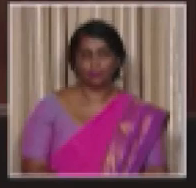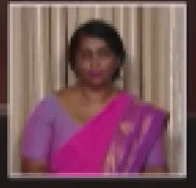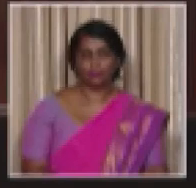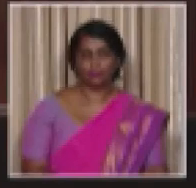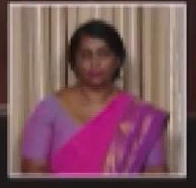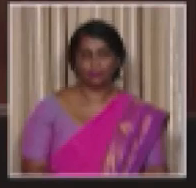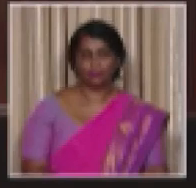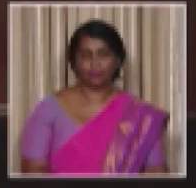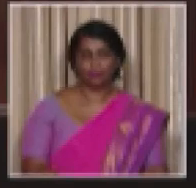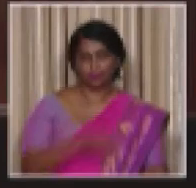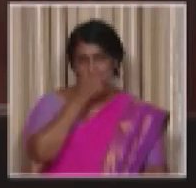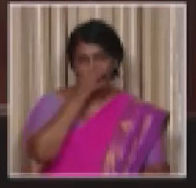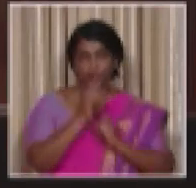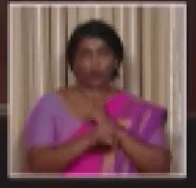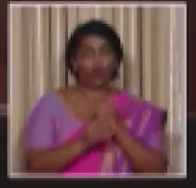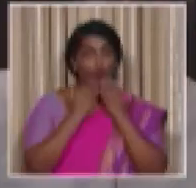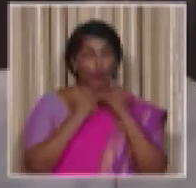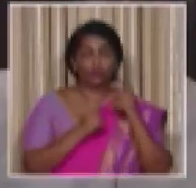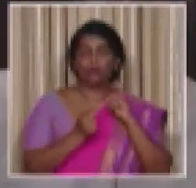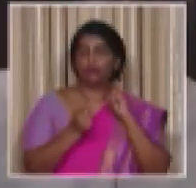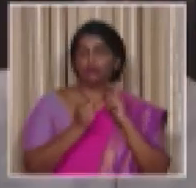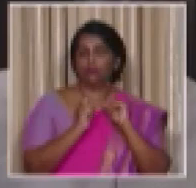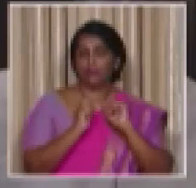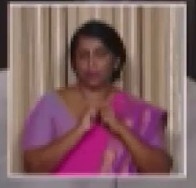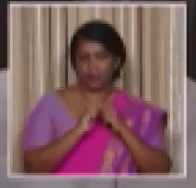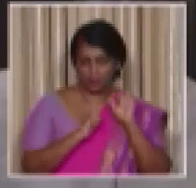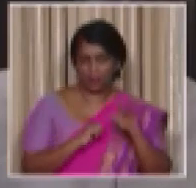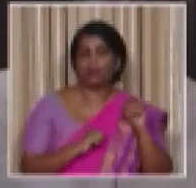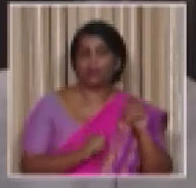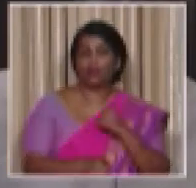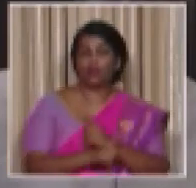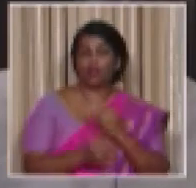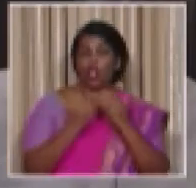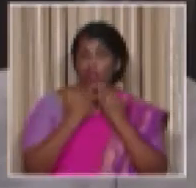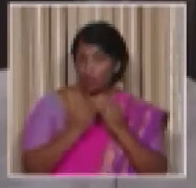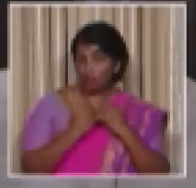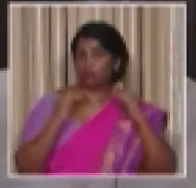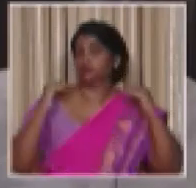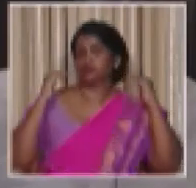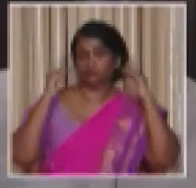කරුණ නියුජ කතා නැක තුනේ ගුරු උපදේශකවරුන්ගේ කේ විෂමතාවයක් තිනු මොකද ගුරු උපදේශකවරුන්ව